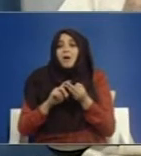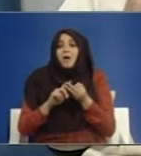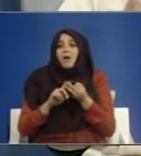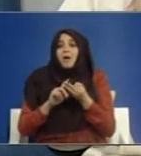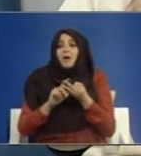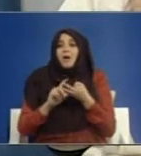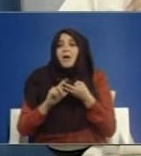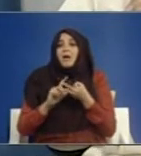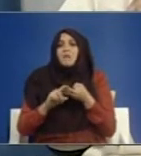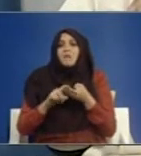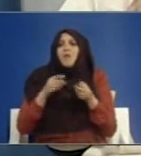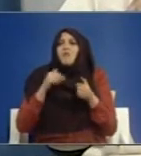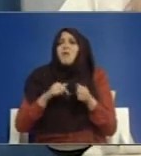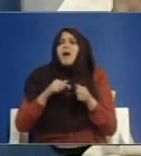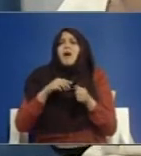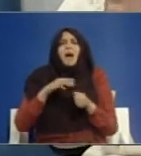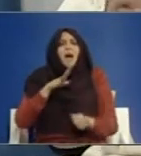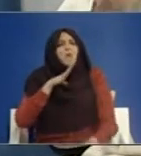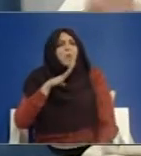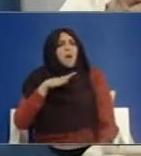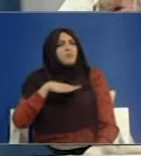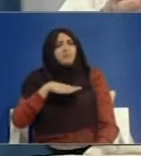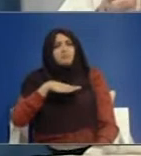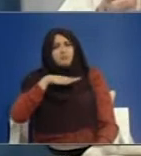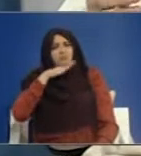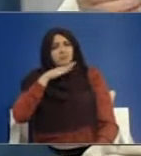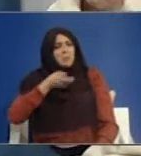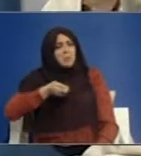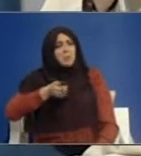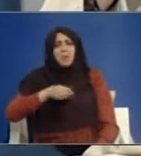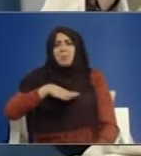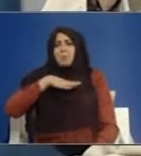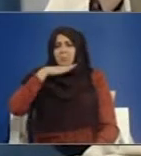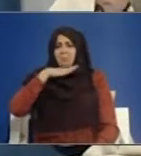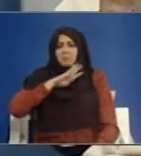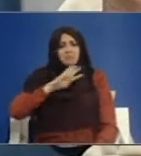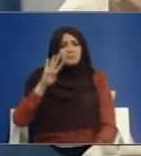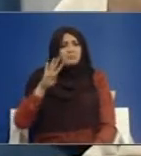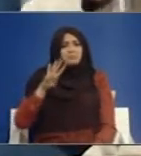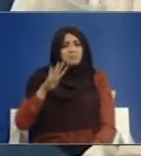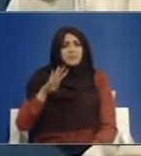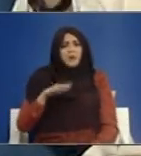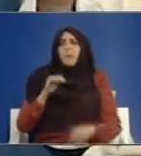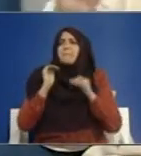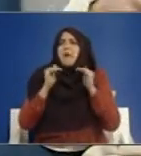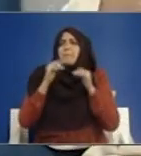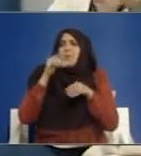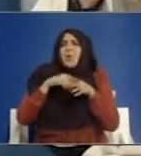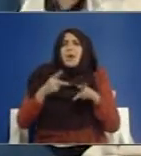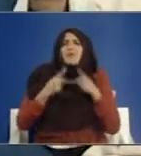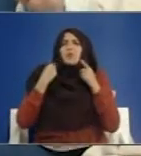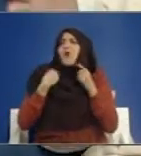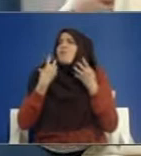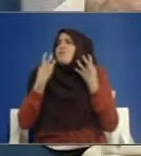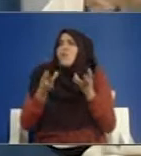القناعة بالقليل. الإنسان في الدنيا هذه مهما تطلعت